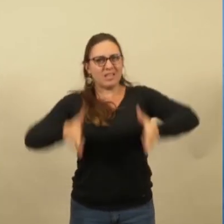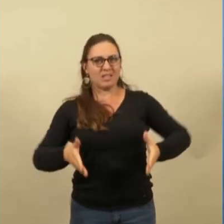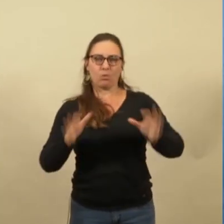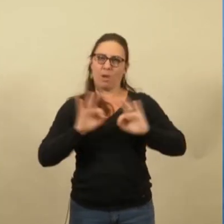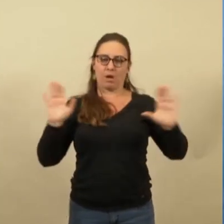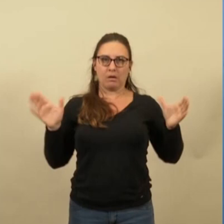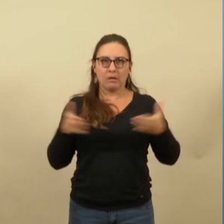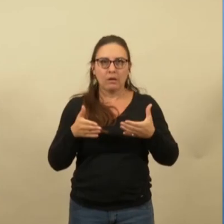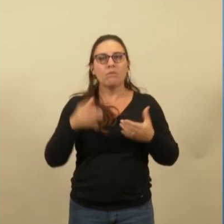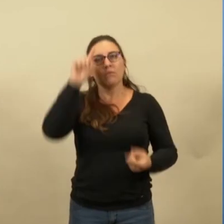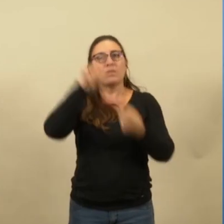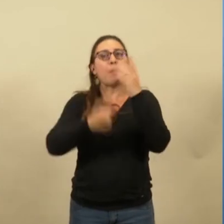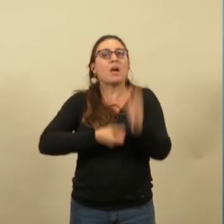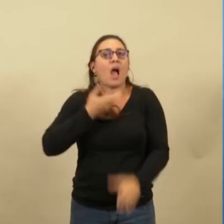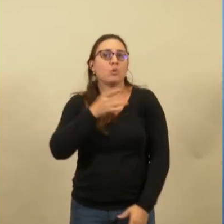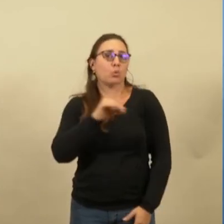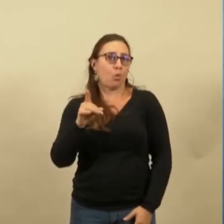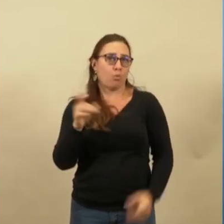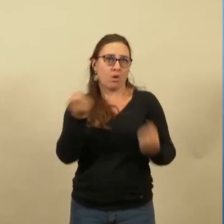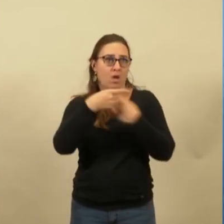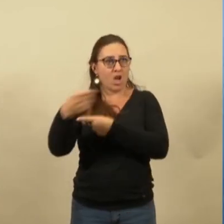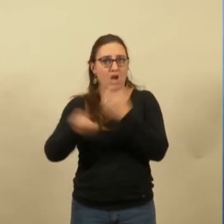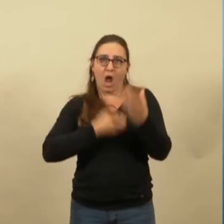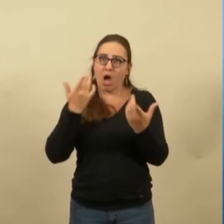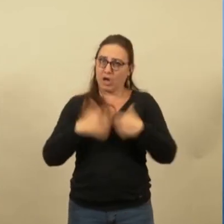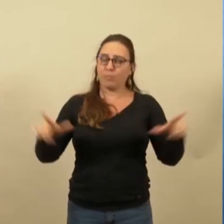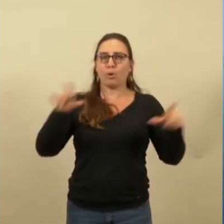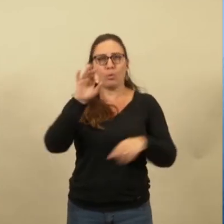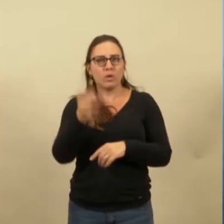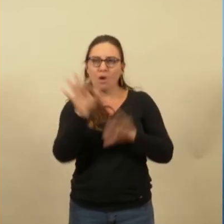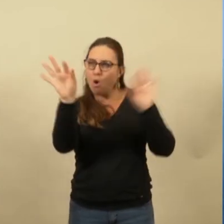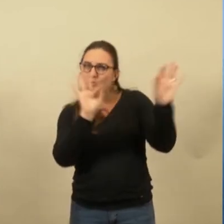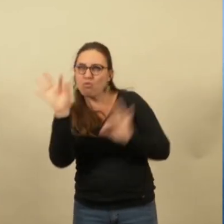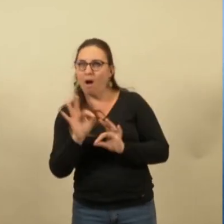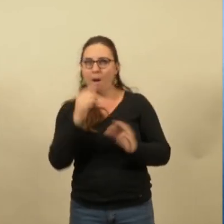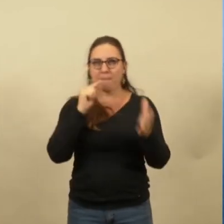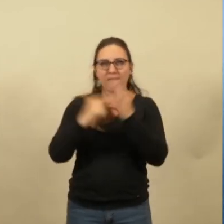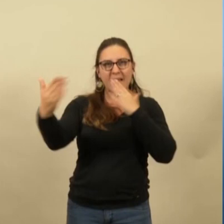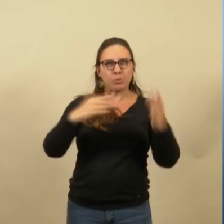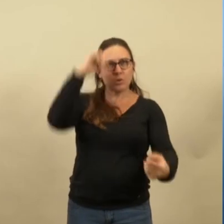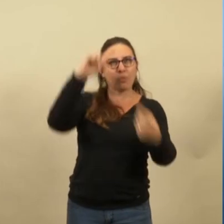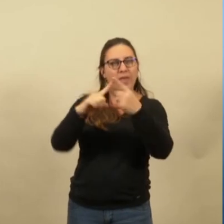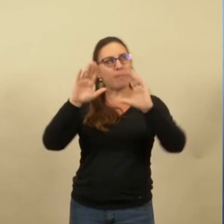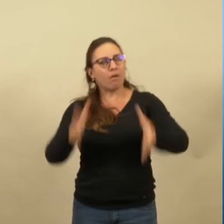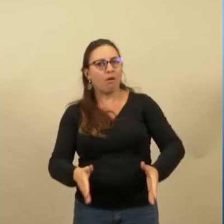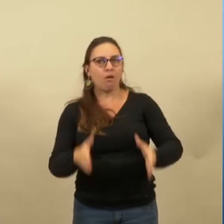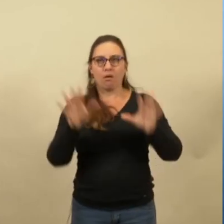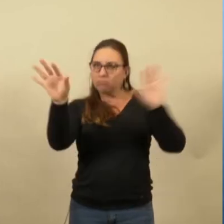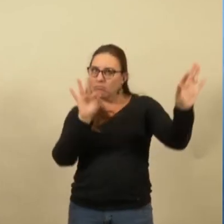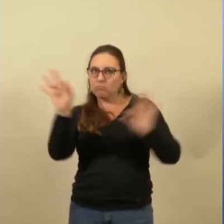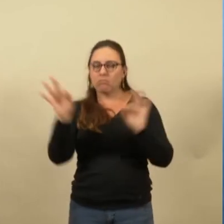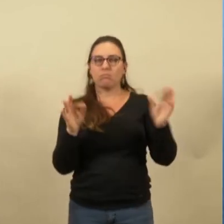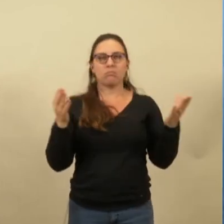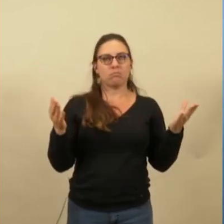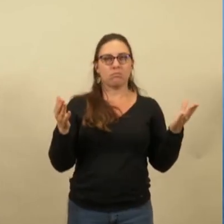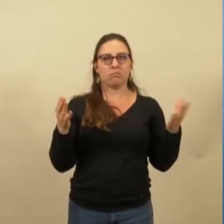liberté de création mais au fond c'est une c'est une forme de liberté artistique de choisir des ordres de choisir des expositions incontestablement il y a des il y a